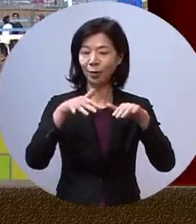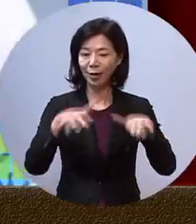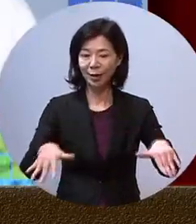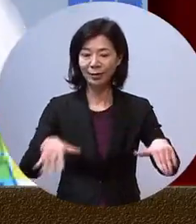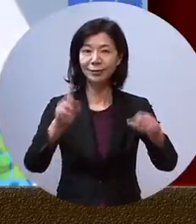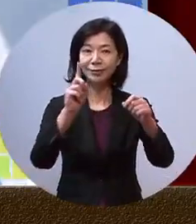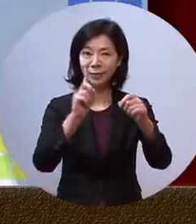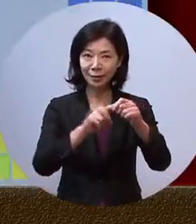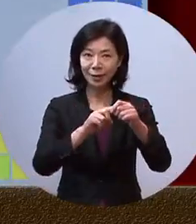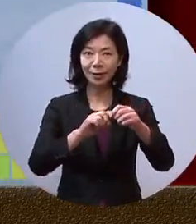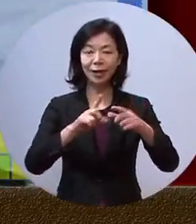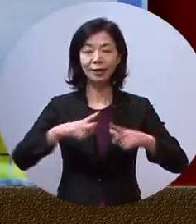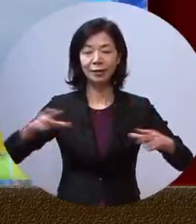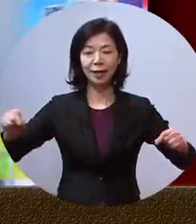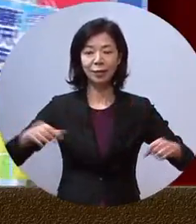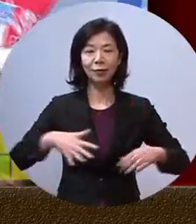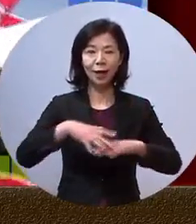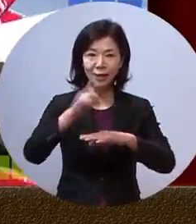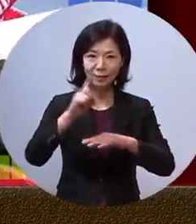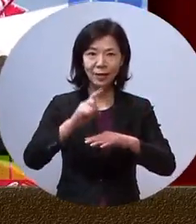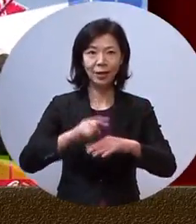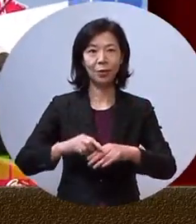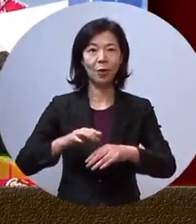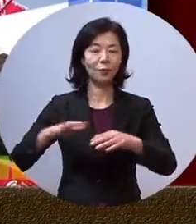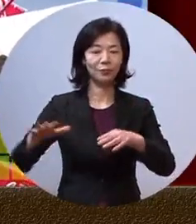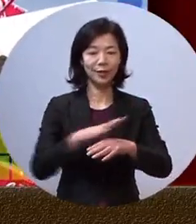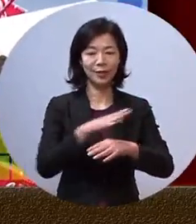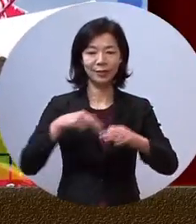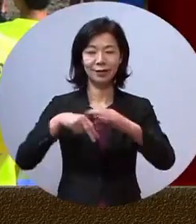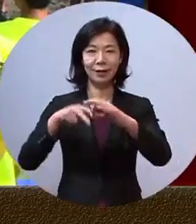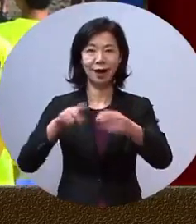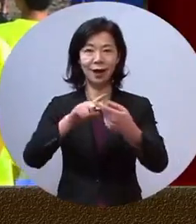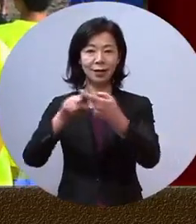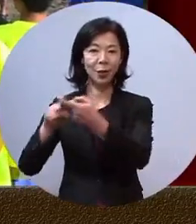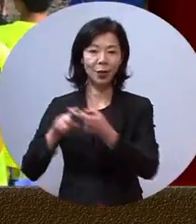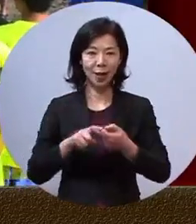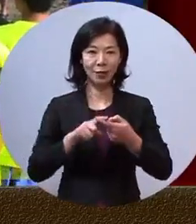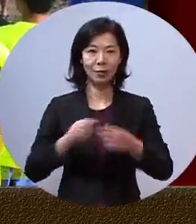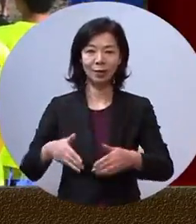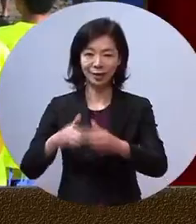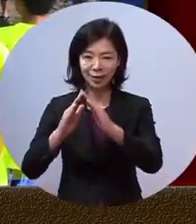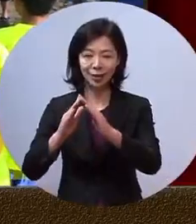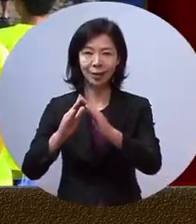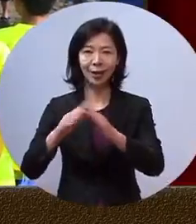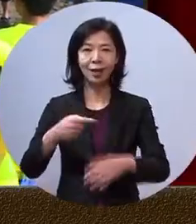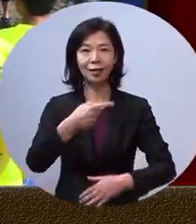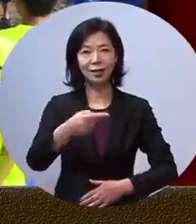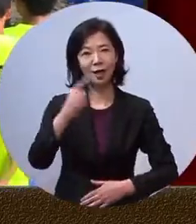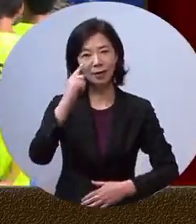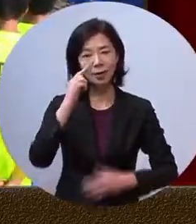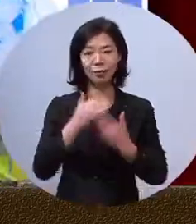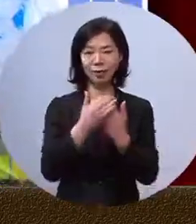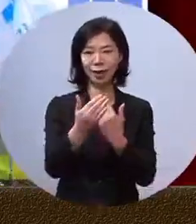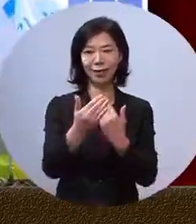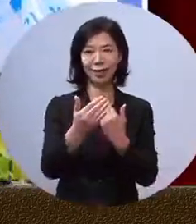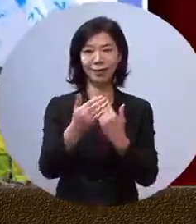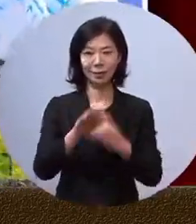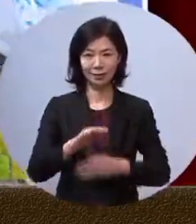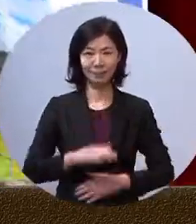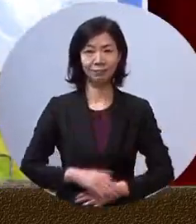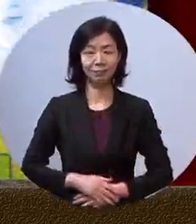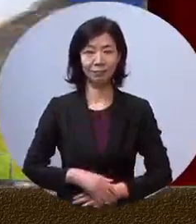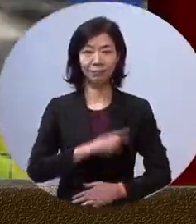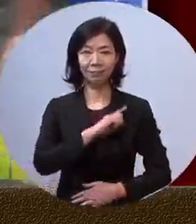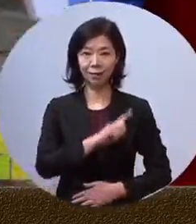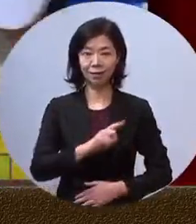と、全国初のビーチサッカー協会を藤沢市で立ち上げ、初めての大会となります。まず